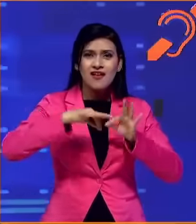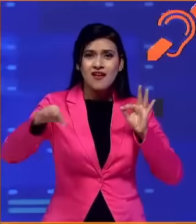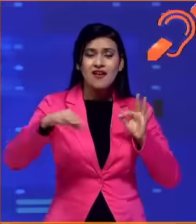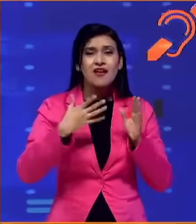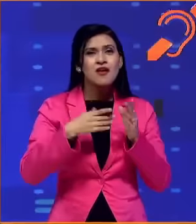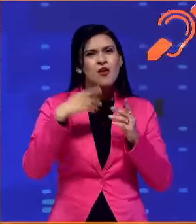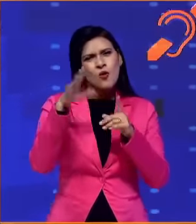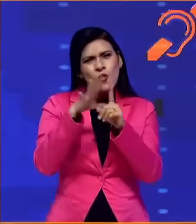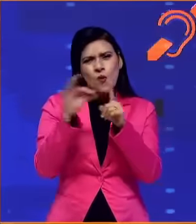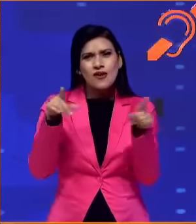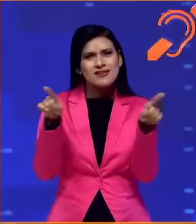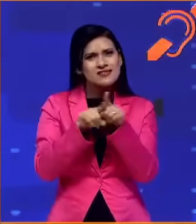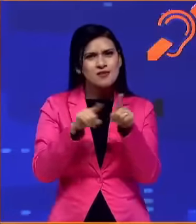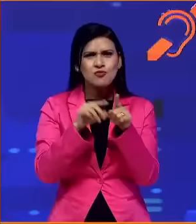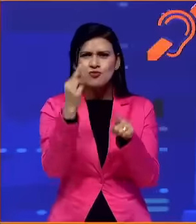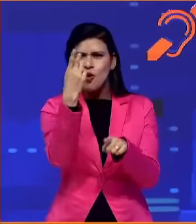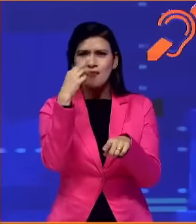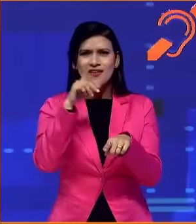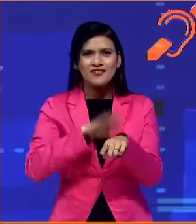इसेएकबारफिरयहींपरहमारेलिएकरकेदिखाएं।